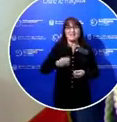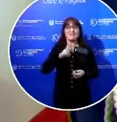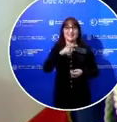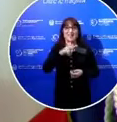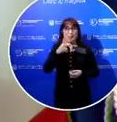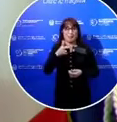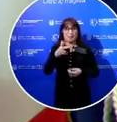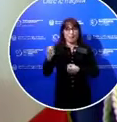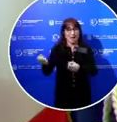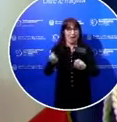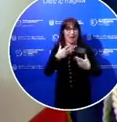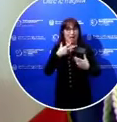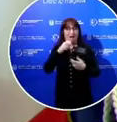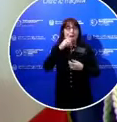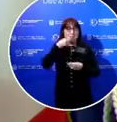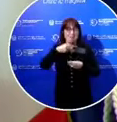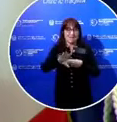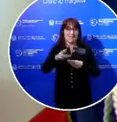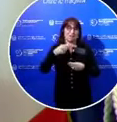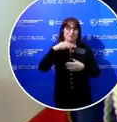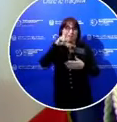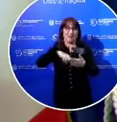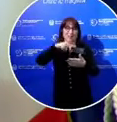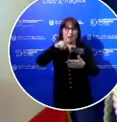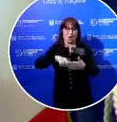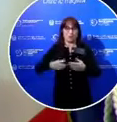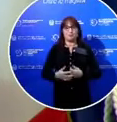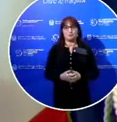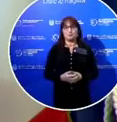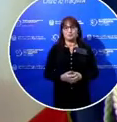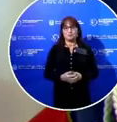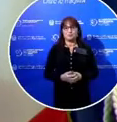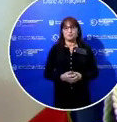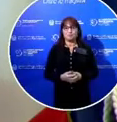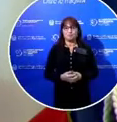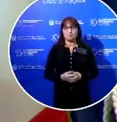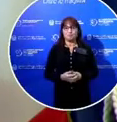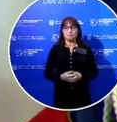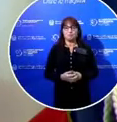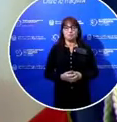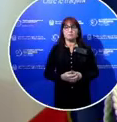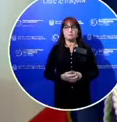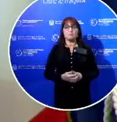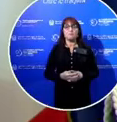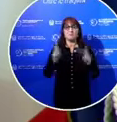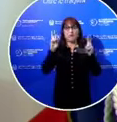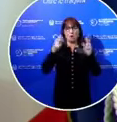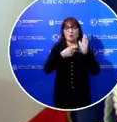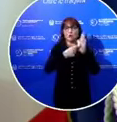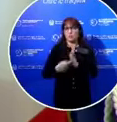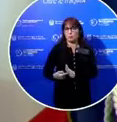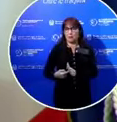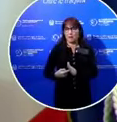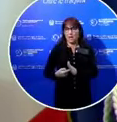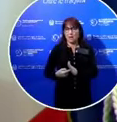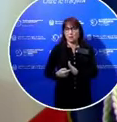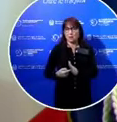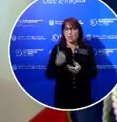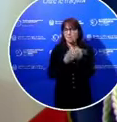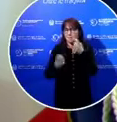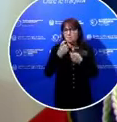Repubblica, Sergio Mattarella, che ci ha voluto rivolgere. Il fenomeno delle dipendenze ha spesso radici